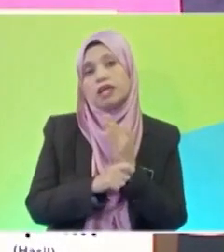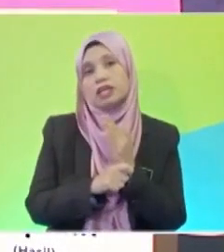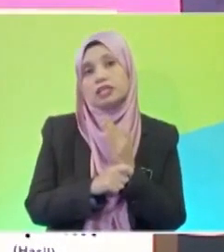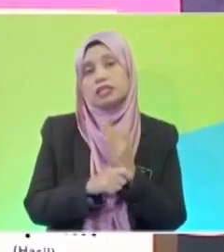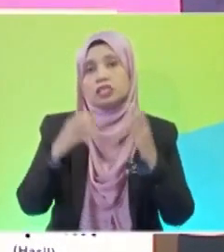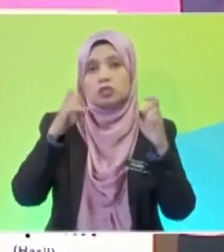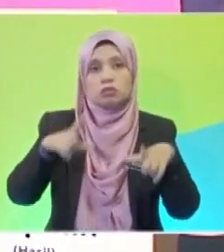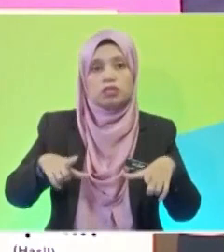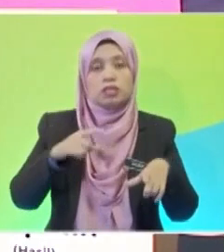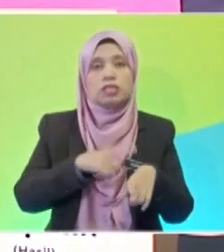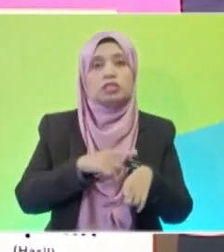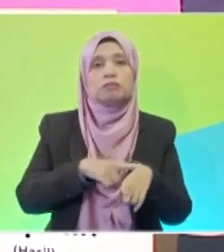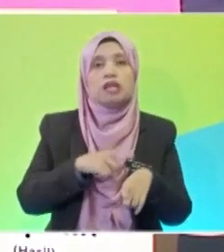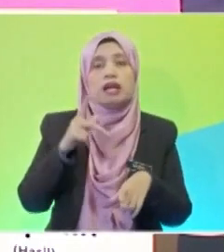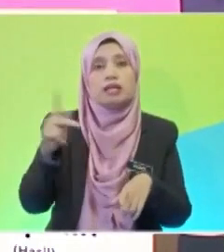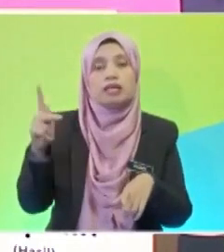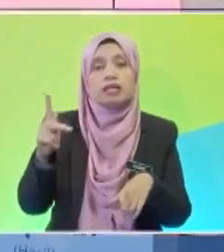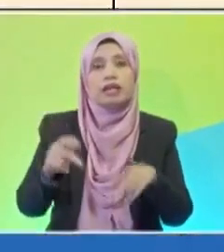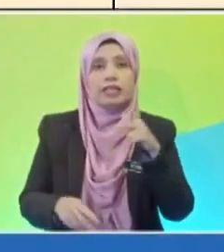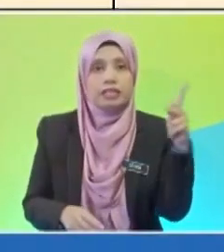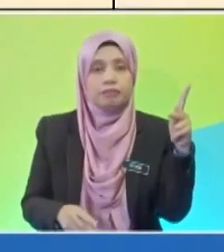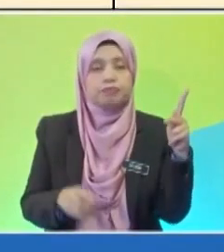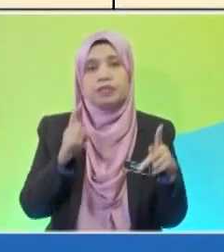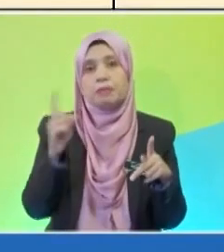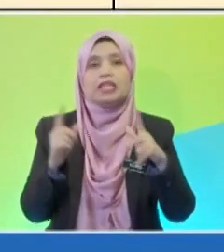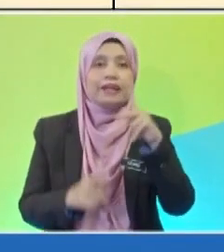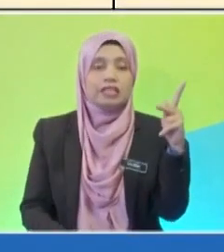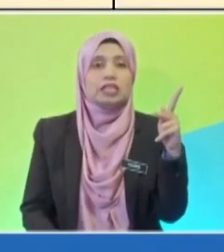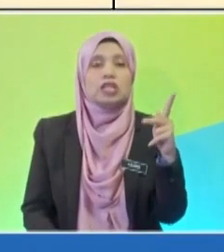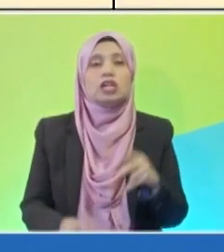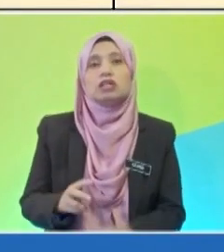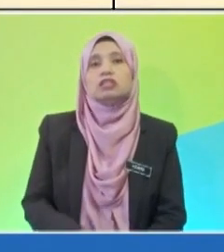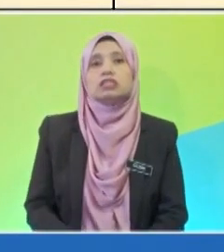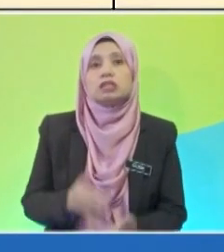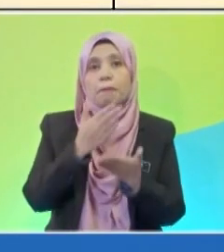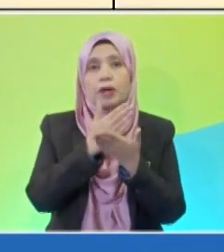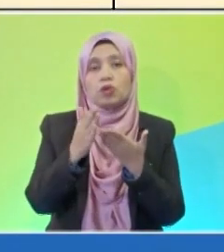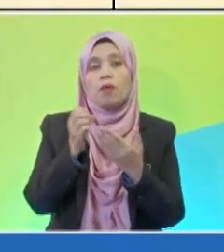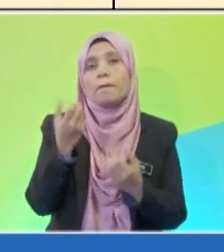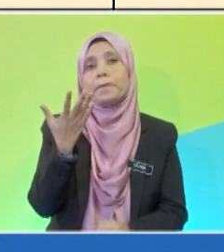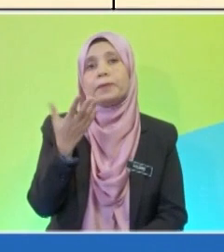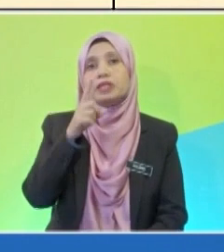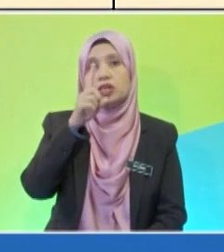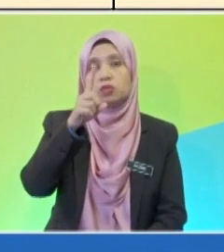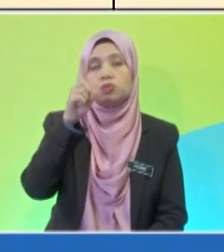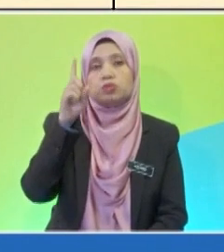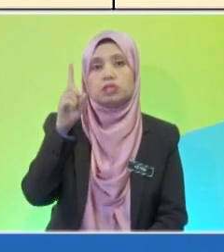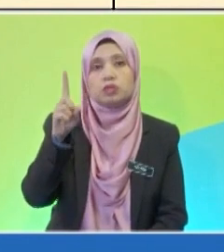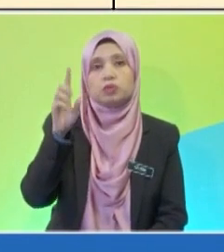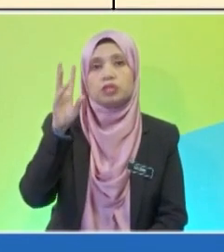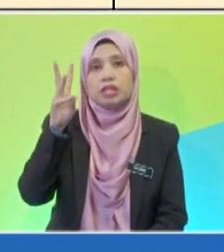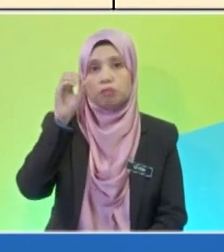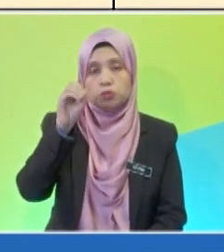Cikgu letak di sebelah kredit akaun yuran. Kira separuh 50, dapat 2320, separuh berapa?